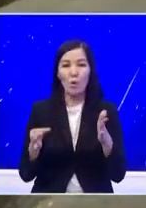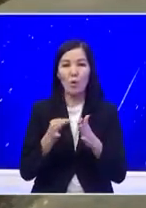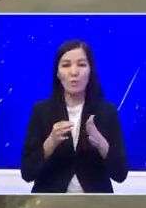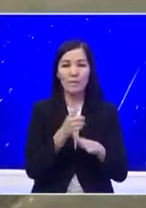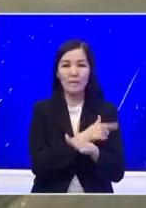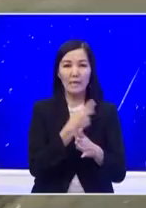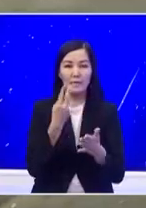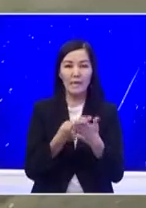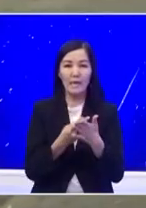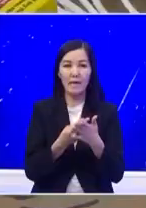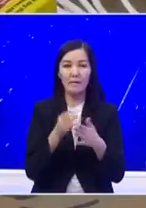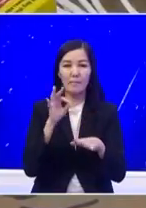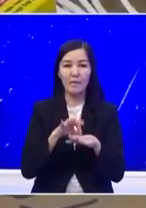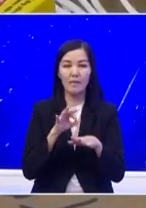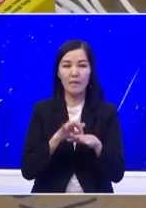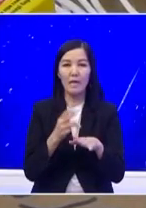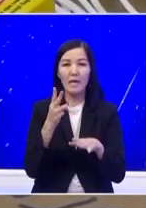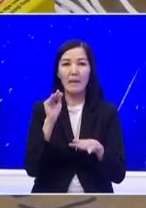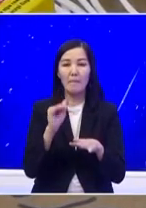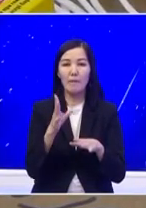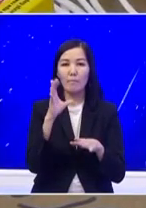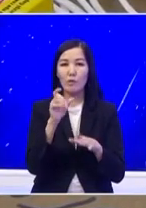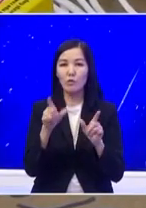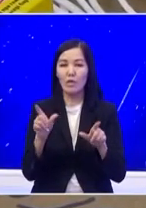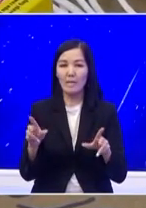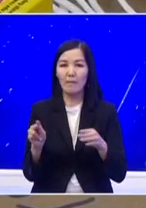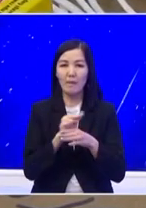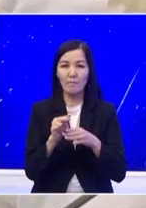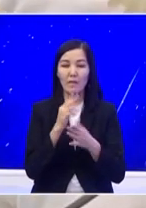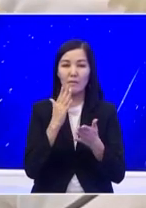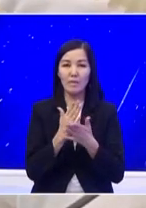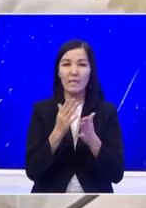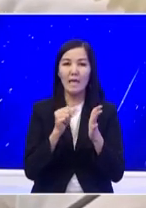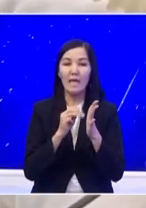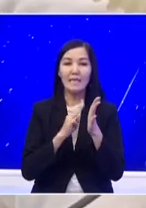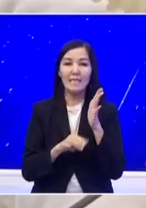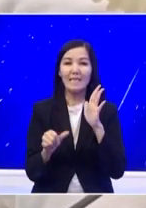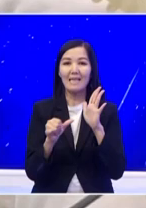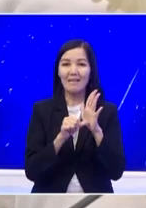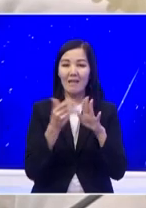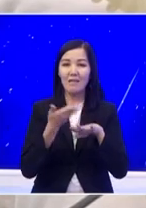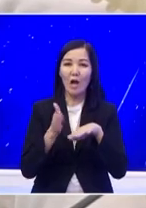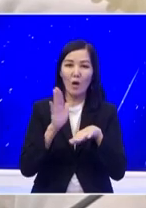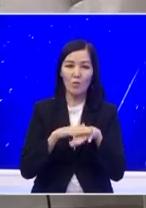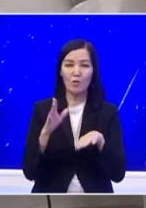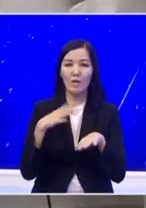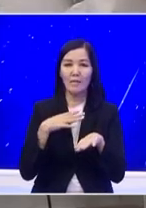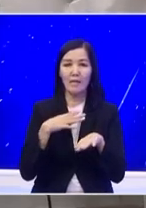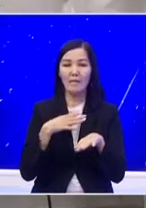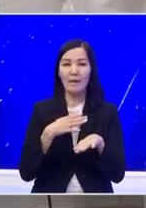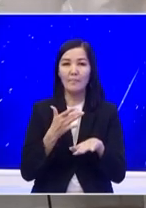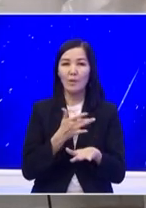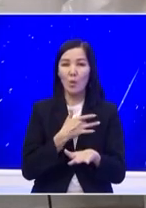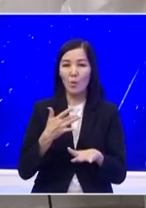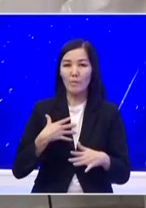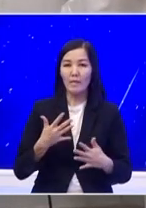стационарда пневмониямен 2500-ден аса пациент емделіп жатыр. Оның 86-сы ауыр және өте ауыр жағдайда. Өкпені жасанды